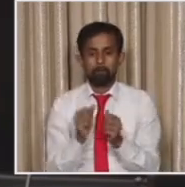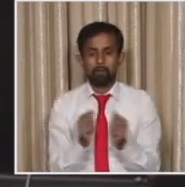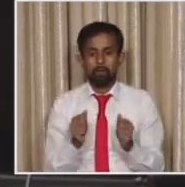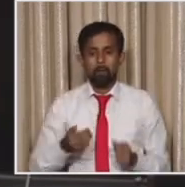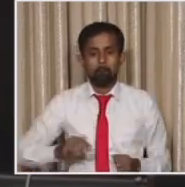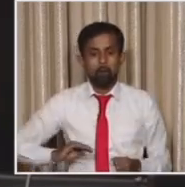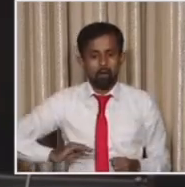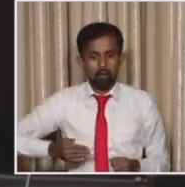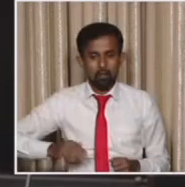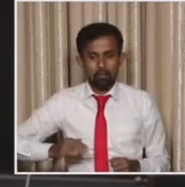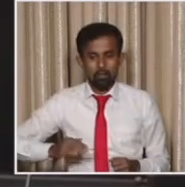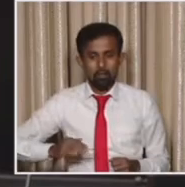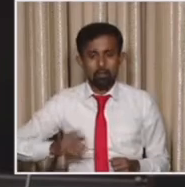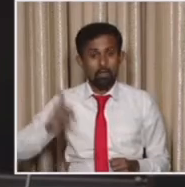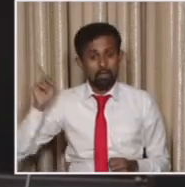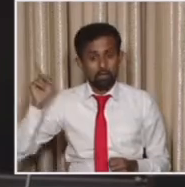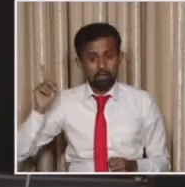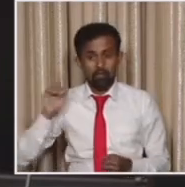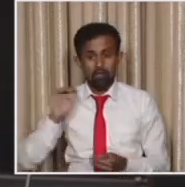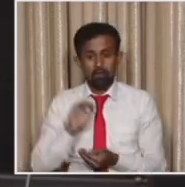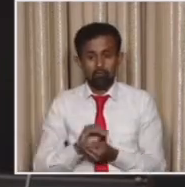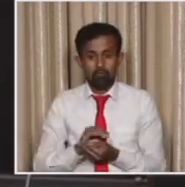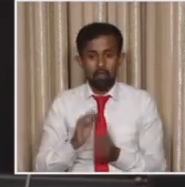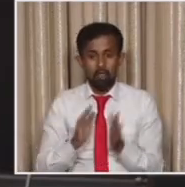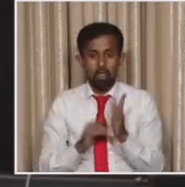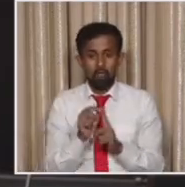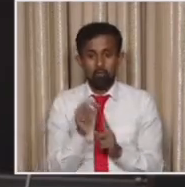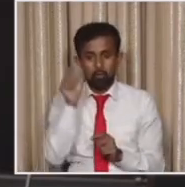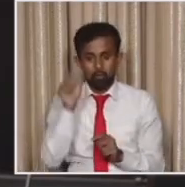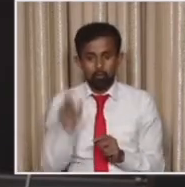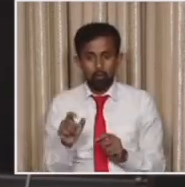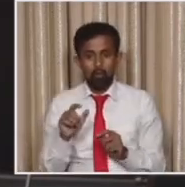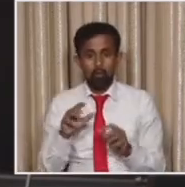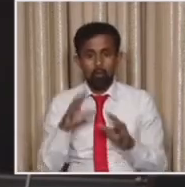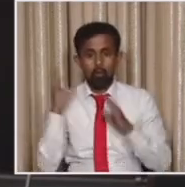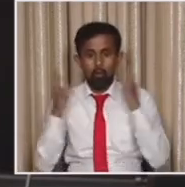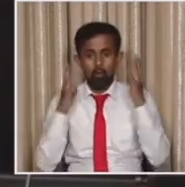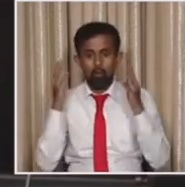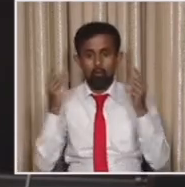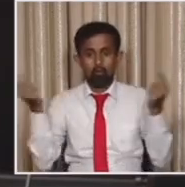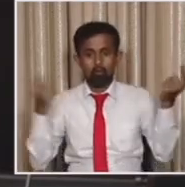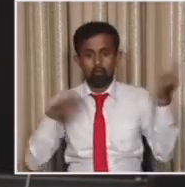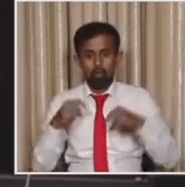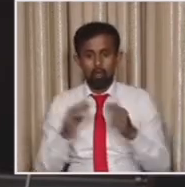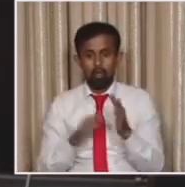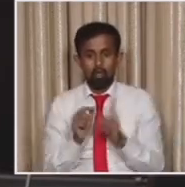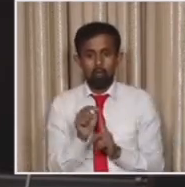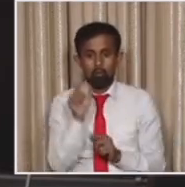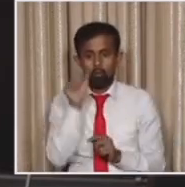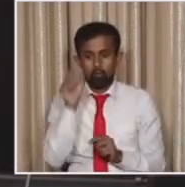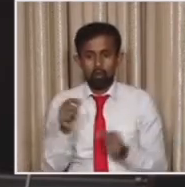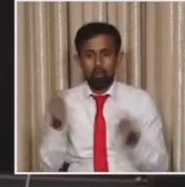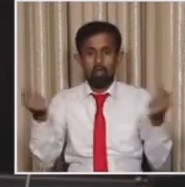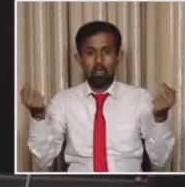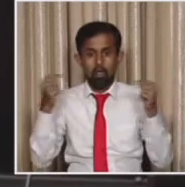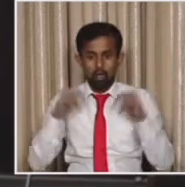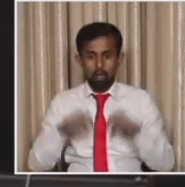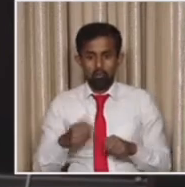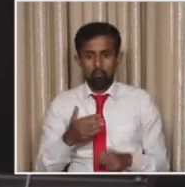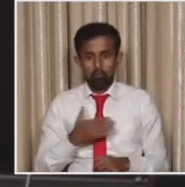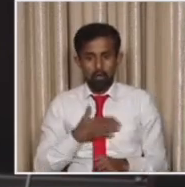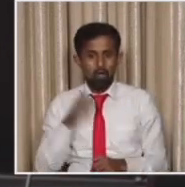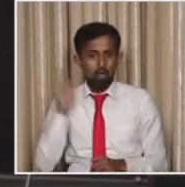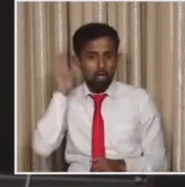බංග්ලාදේශ. එතන හිටපු ඒ රටේ ඇමතිවරු සහ ලෝකයේ වෙනත් රටවල වල ඒකට සහභාගී වෙච්ච ඇමතිවරු ඇවිල්ලා මගෙන්